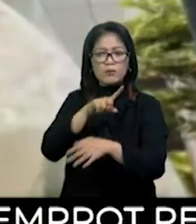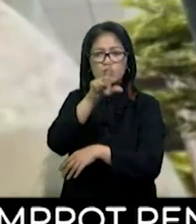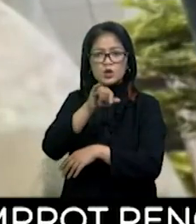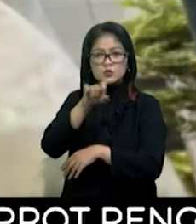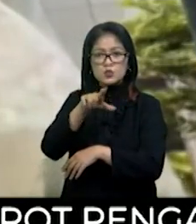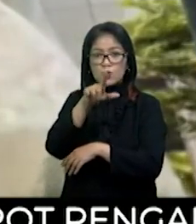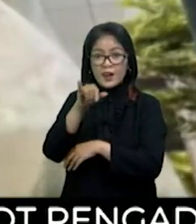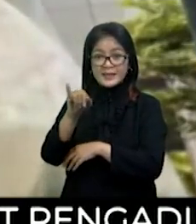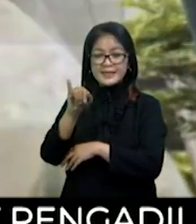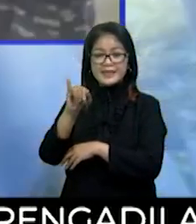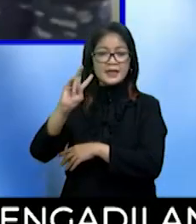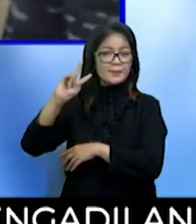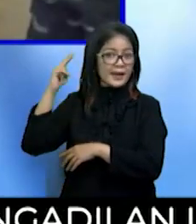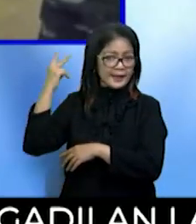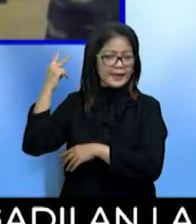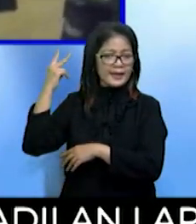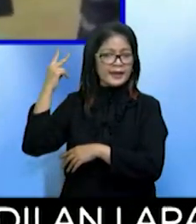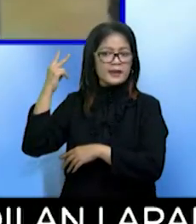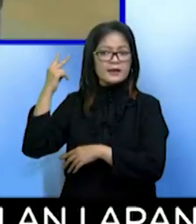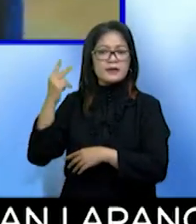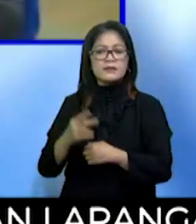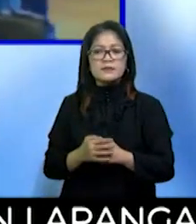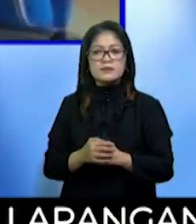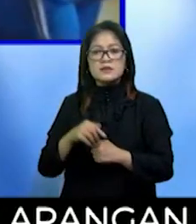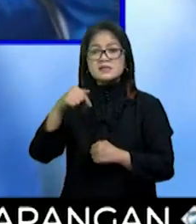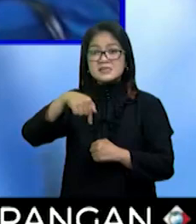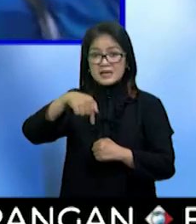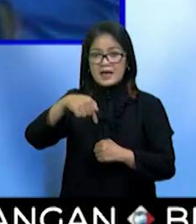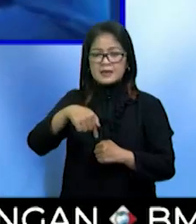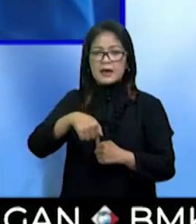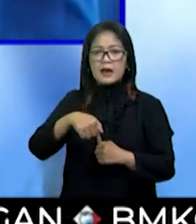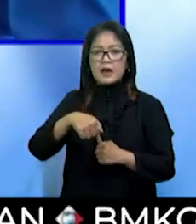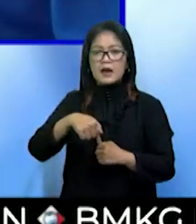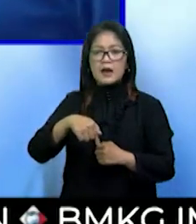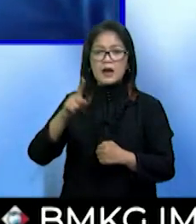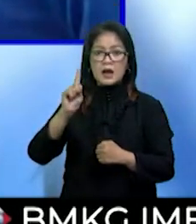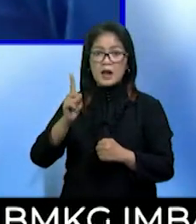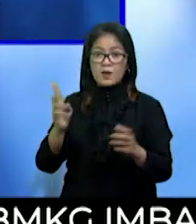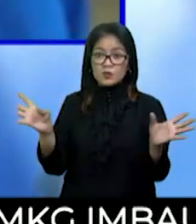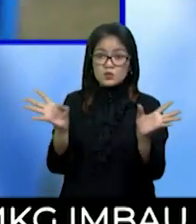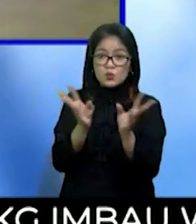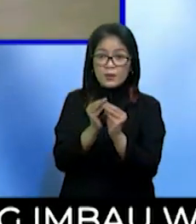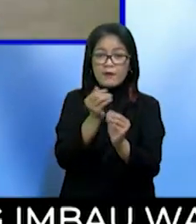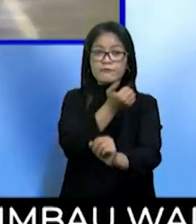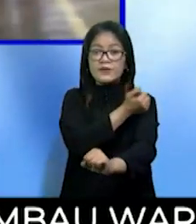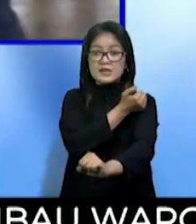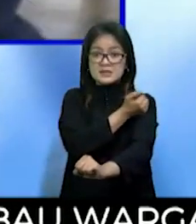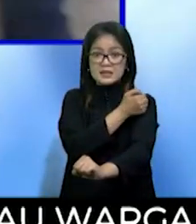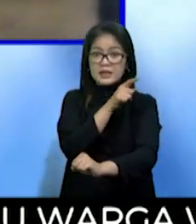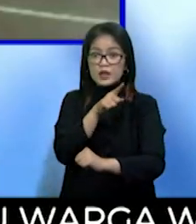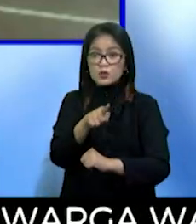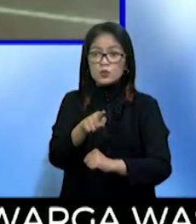ya kemarin. Dan saat ini kalau kita melihat jumlah yang divaksinasi itu